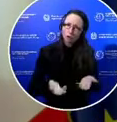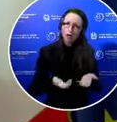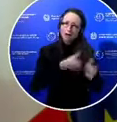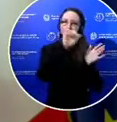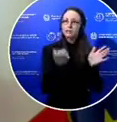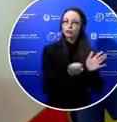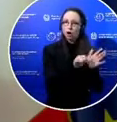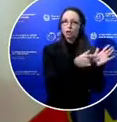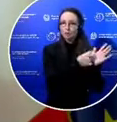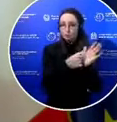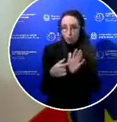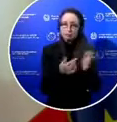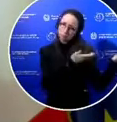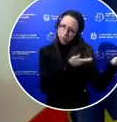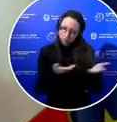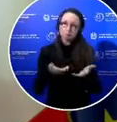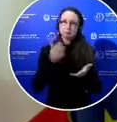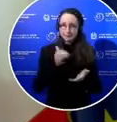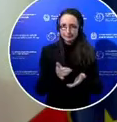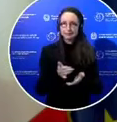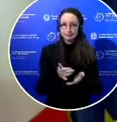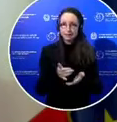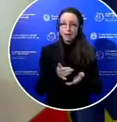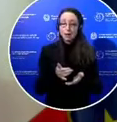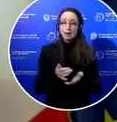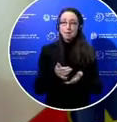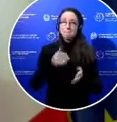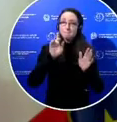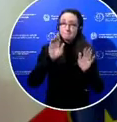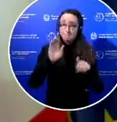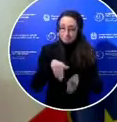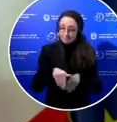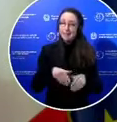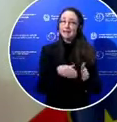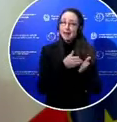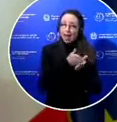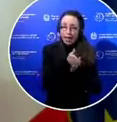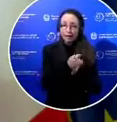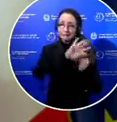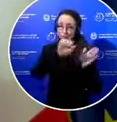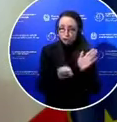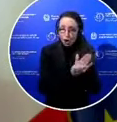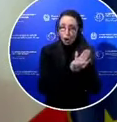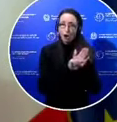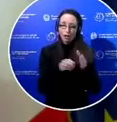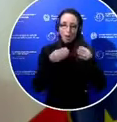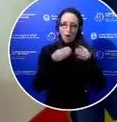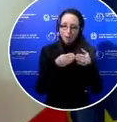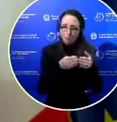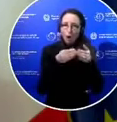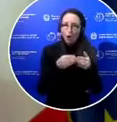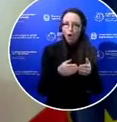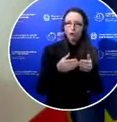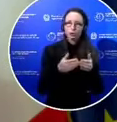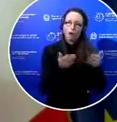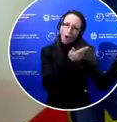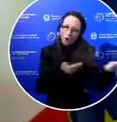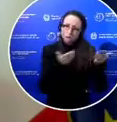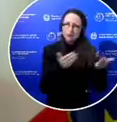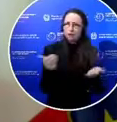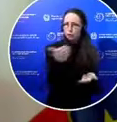storia, abbiamo più di 1000 anni di storia di un porto che ospitava tutti, come è naturale per un porto. Però già